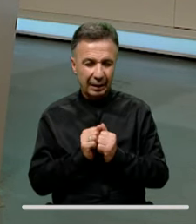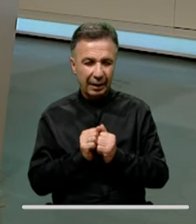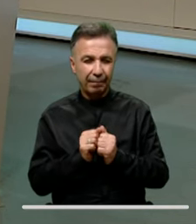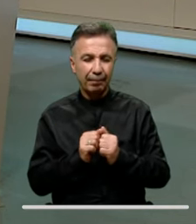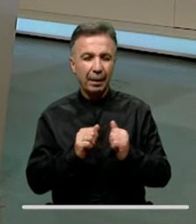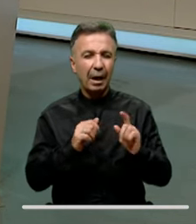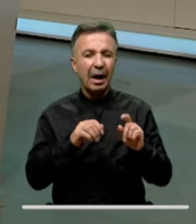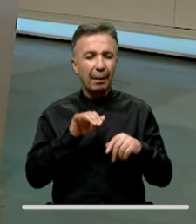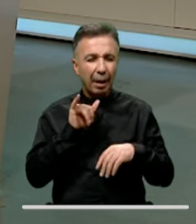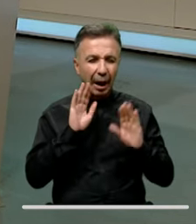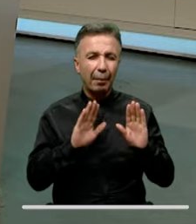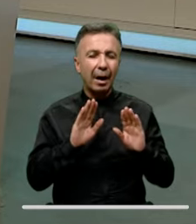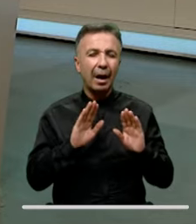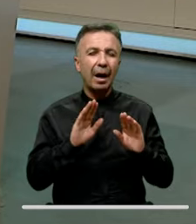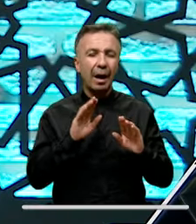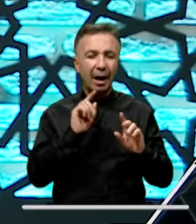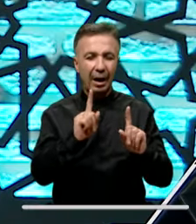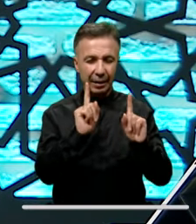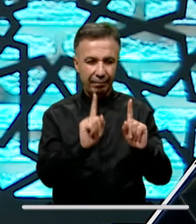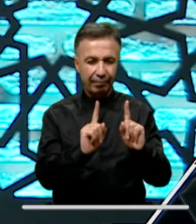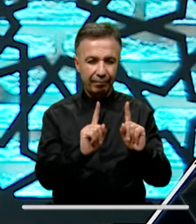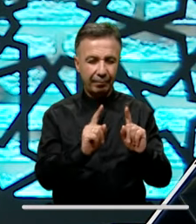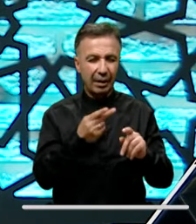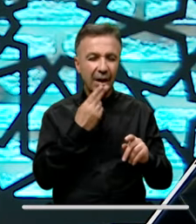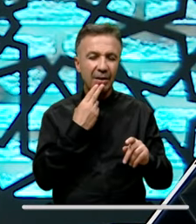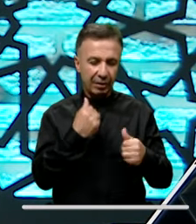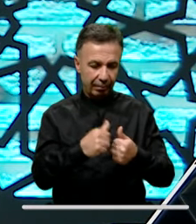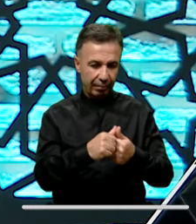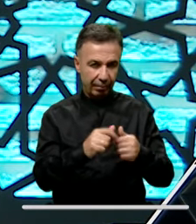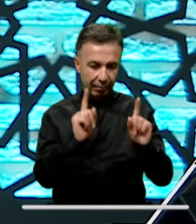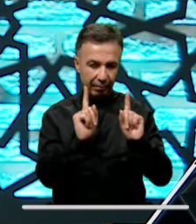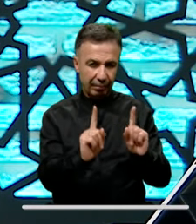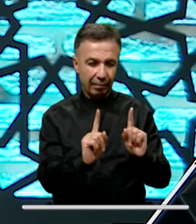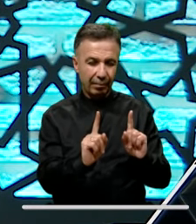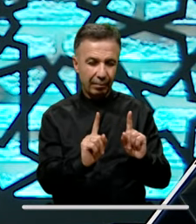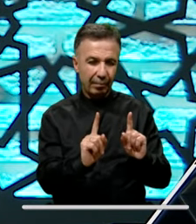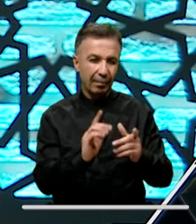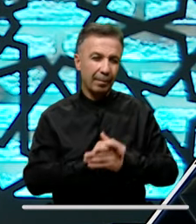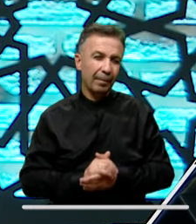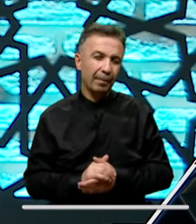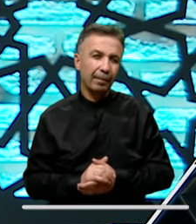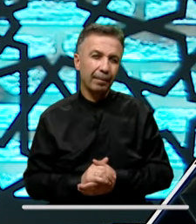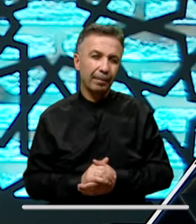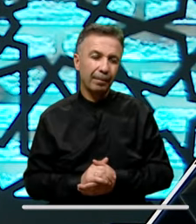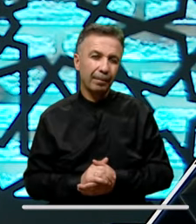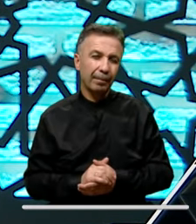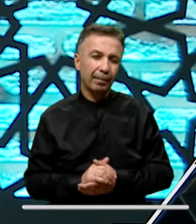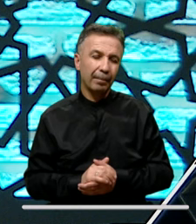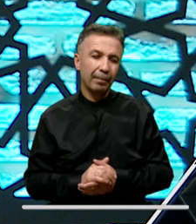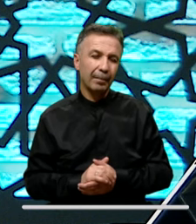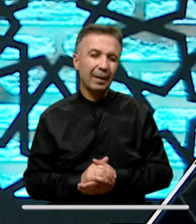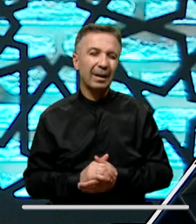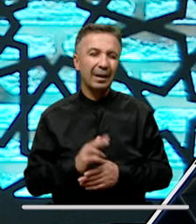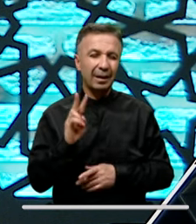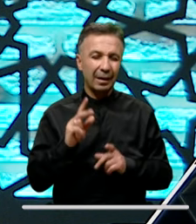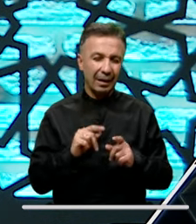iki kişi. Yani o yenge yanında mı durdu Metin abi? Sağ tarafımdan biraz arkada yani iki erkeğin kıldığı